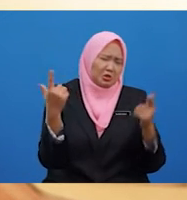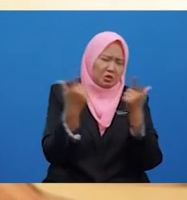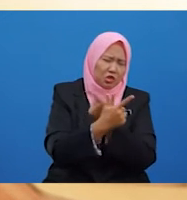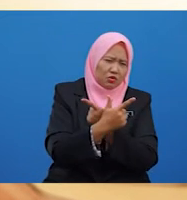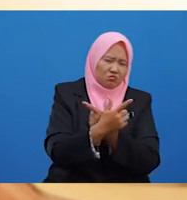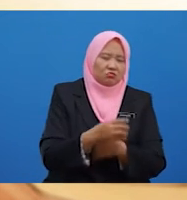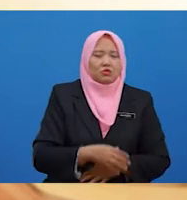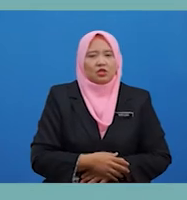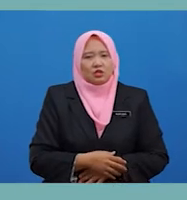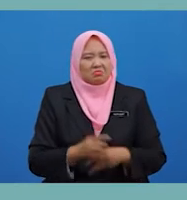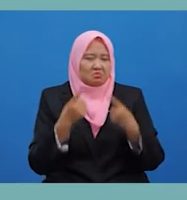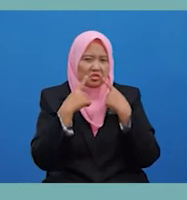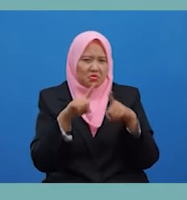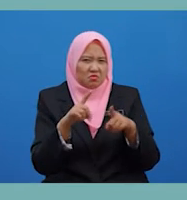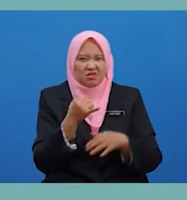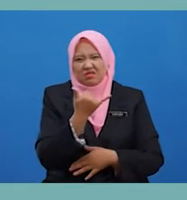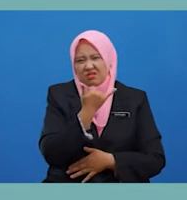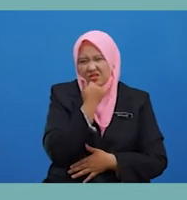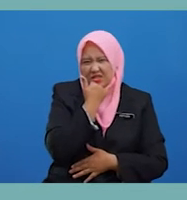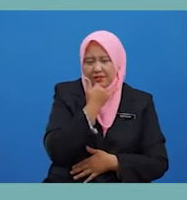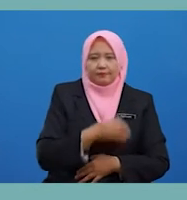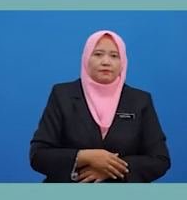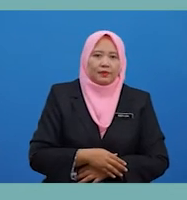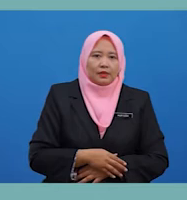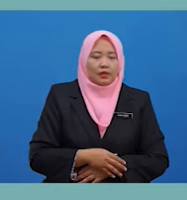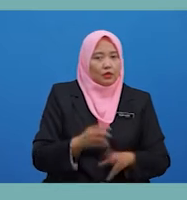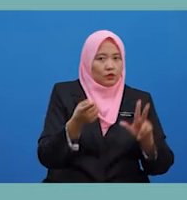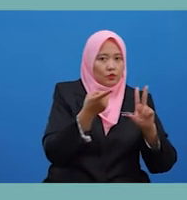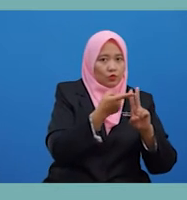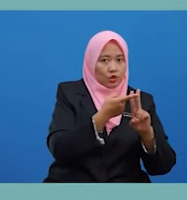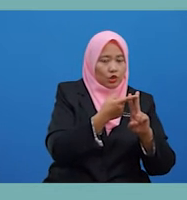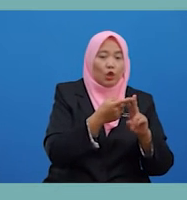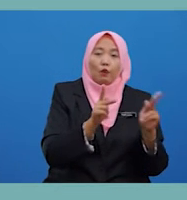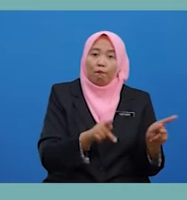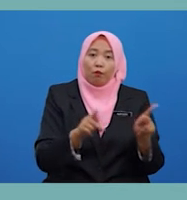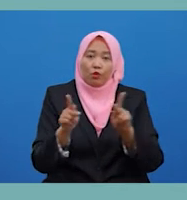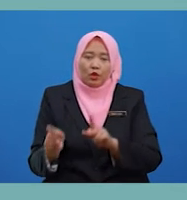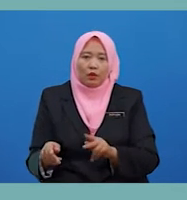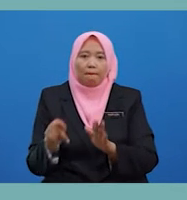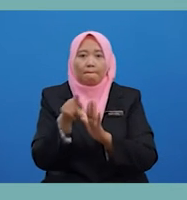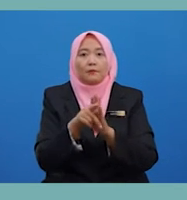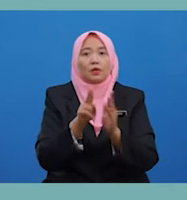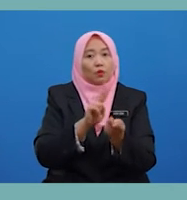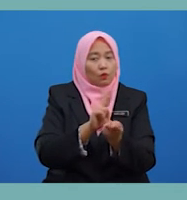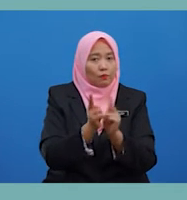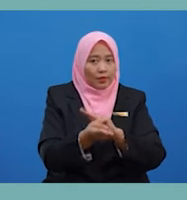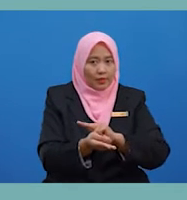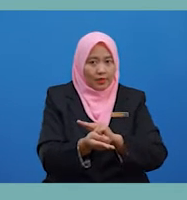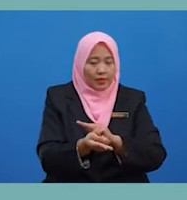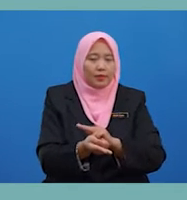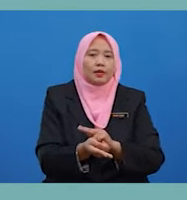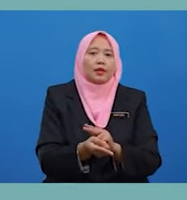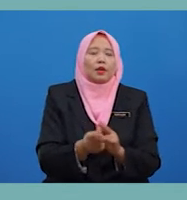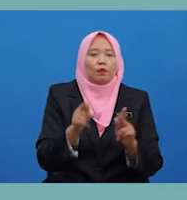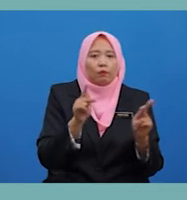dikira tidak relevan. Kedua, jika soalan berbentuk umum pula, pelajar boleh mengemukakan